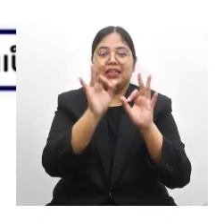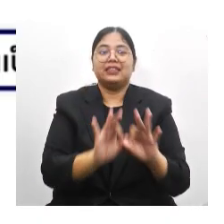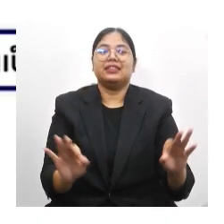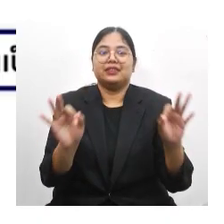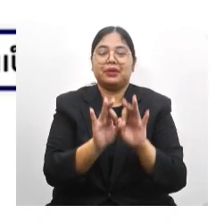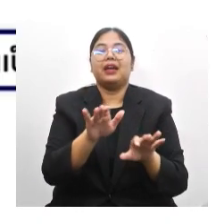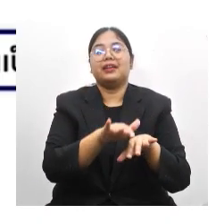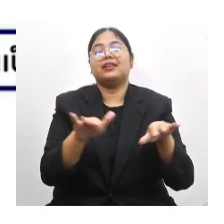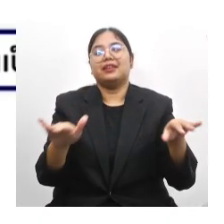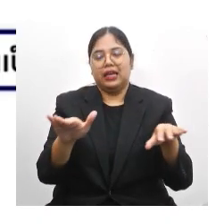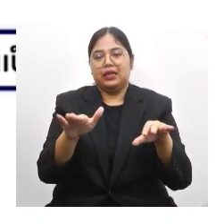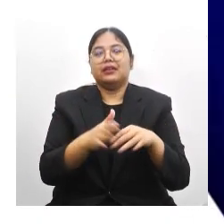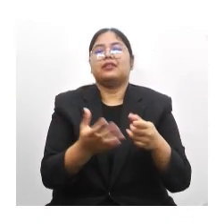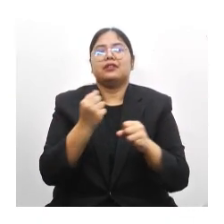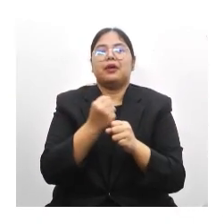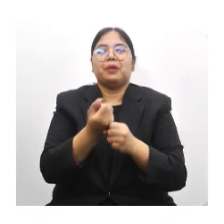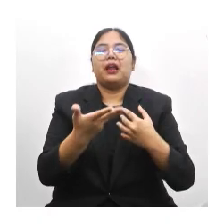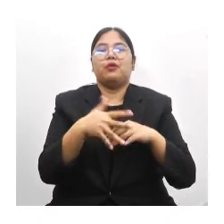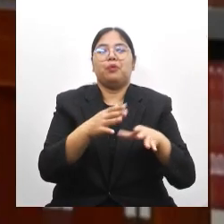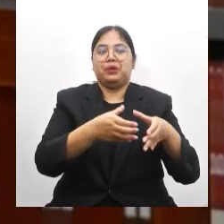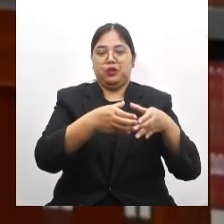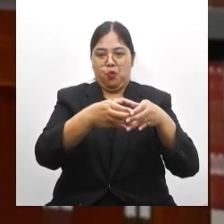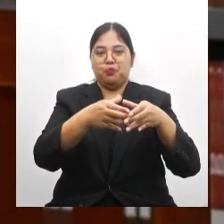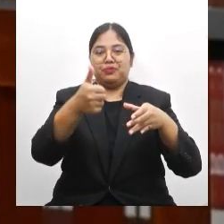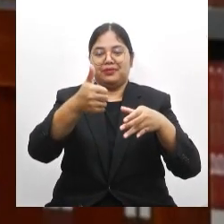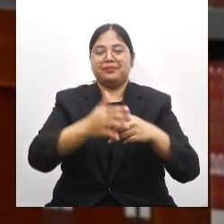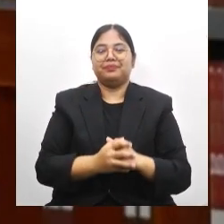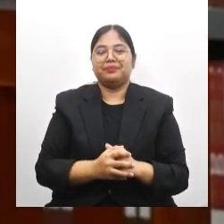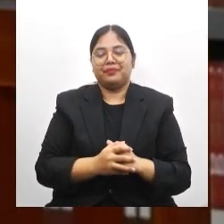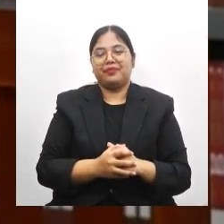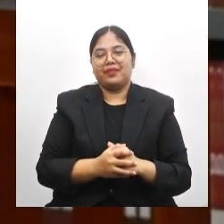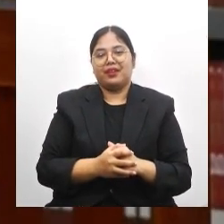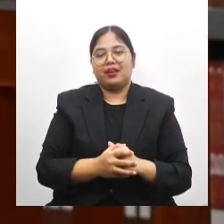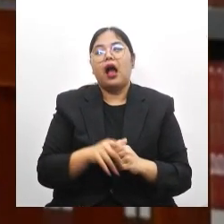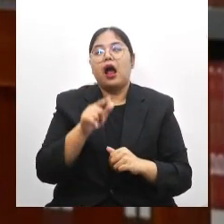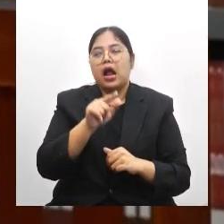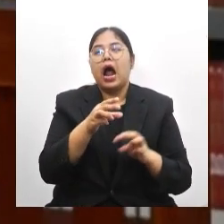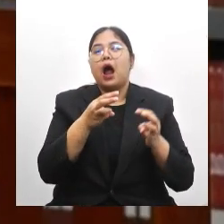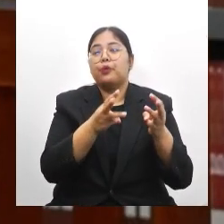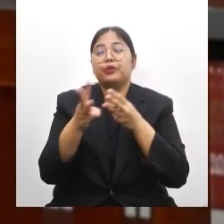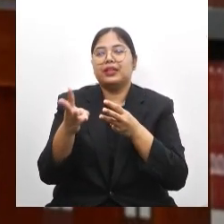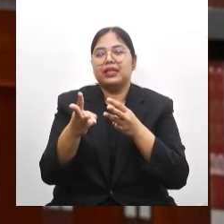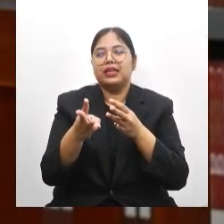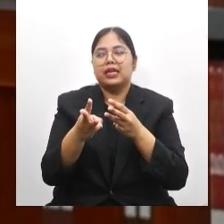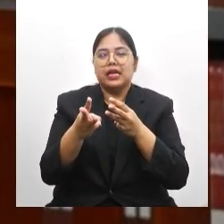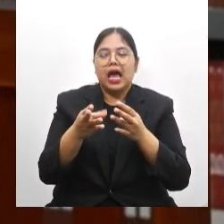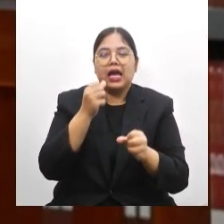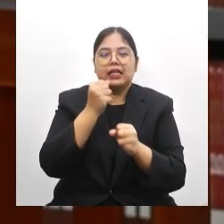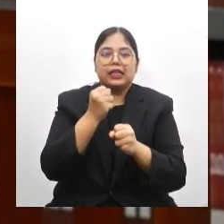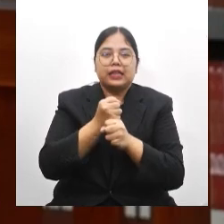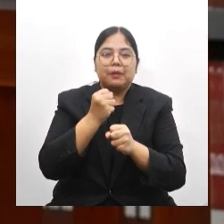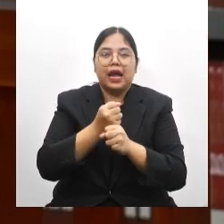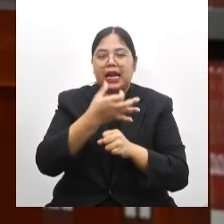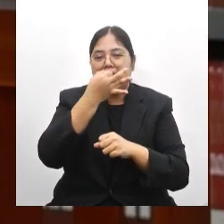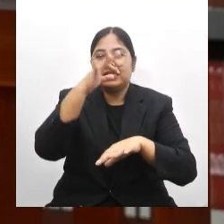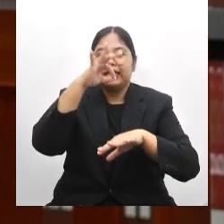เรียนมักร่วมกันทำงานเป็นทีมกลยุทธ์การจัดการเรียนรู้สู่ครูมืออาชีพมีหัวใจหลัก